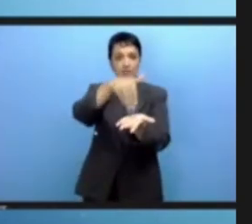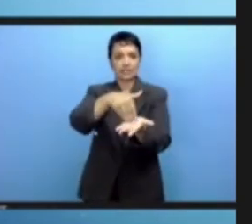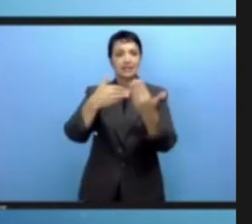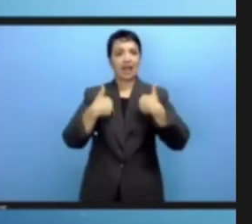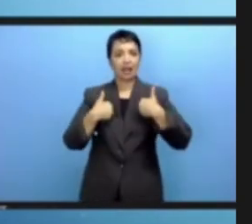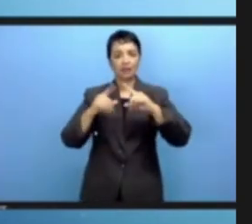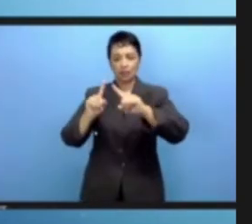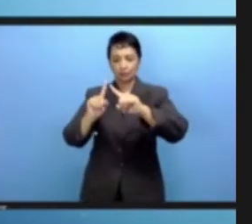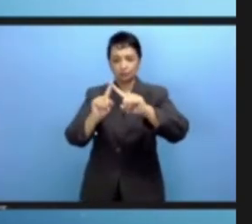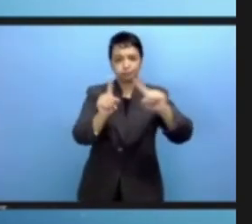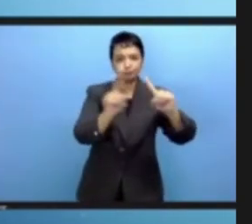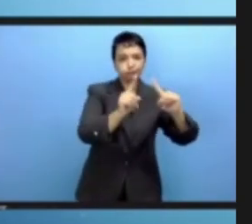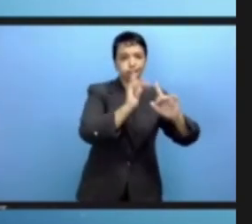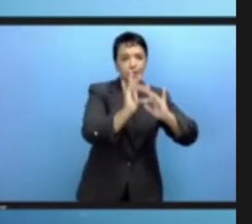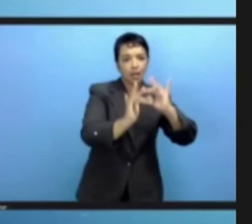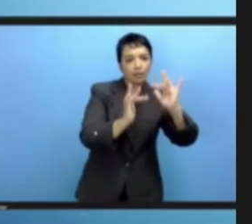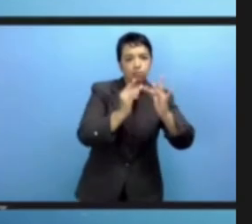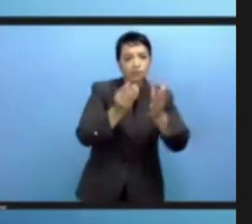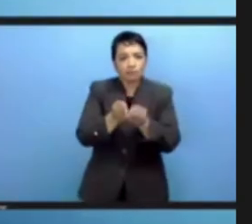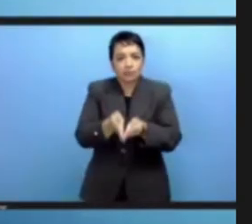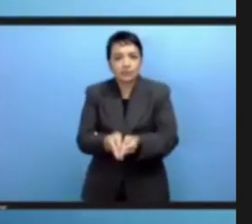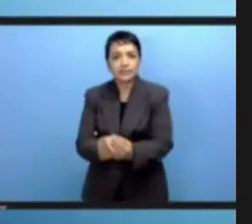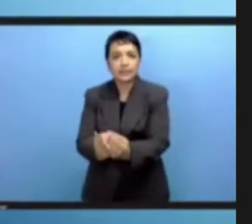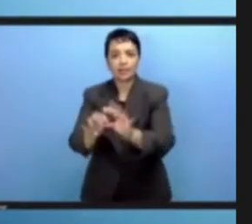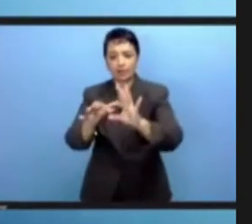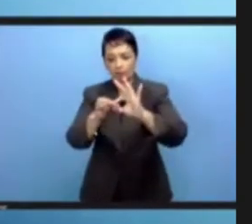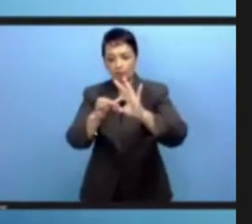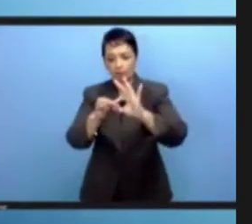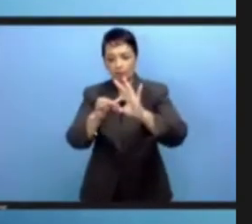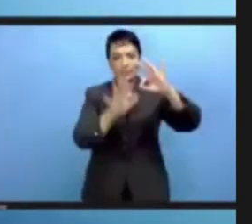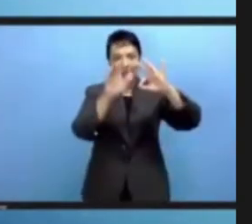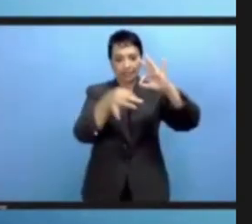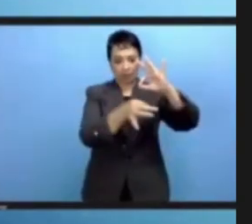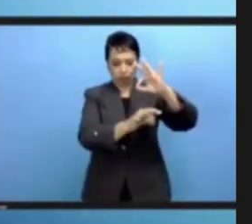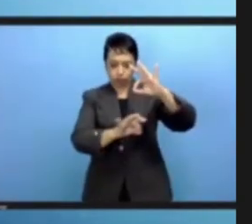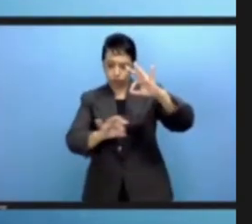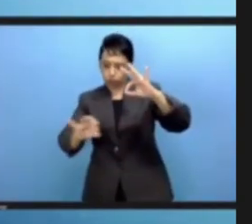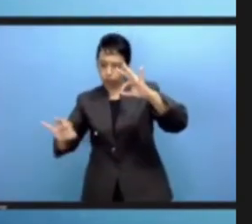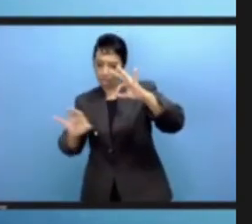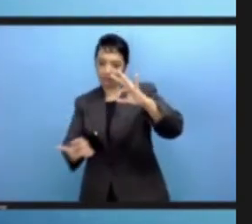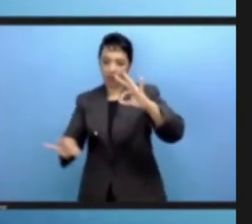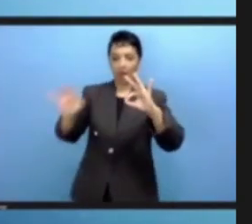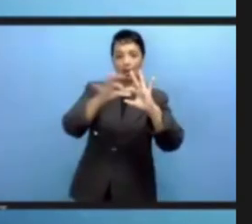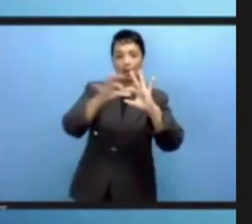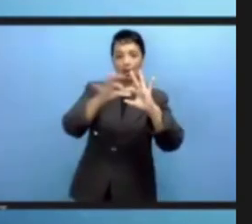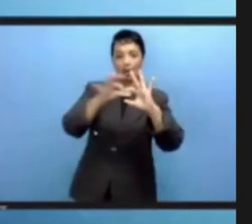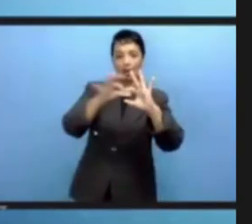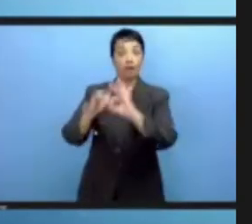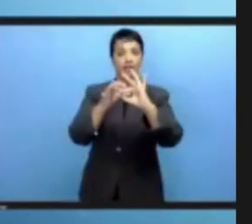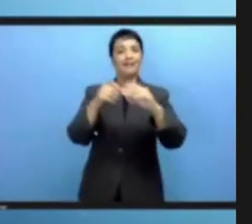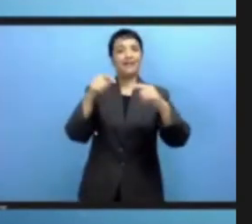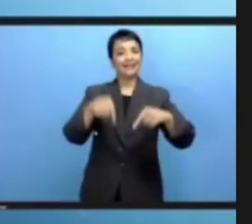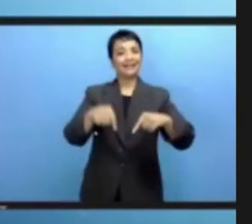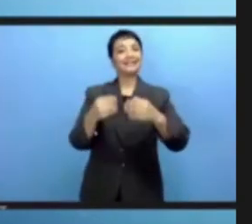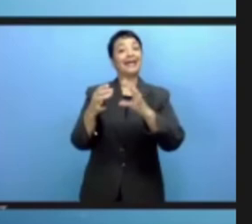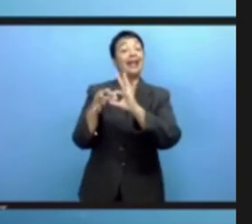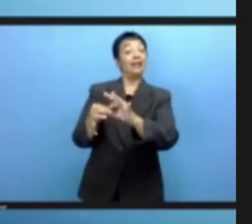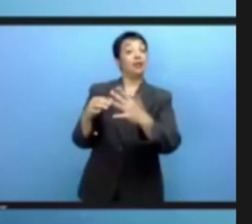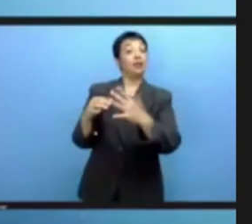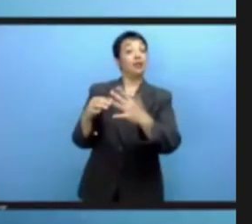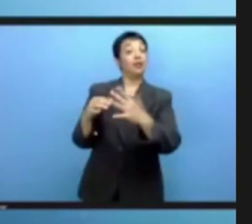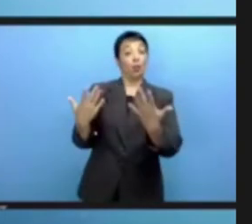liées aux centres de données ainsi que les routes de trafic de données, tout particulièrement en